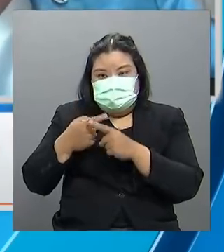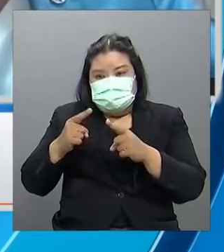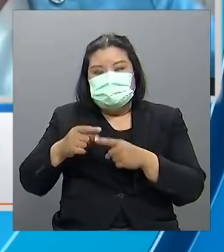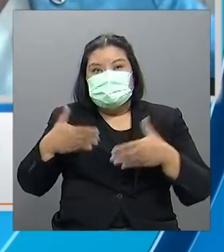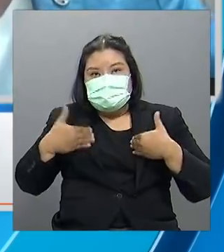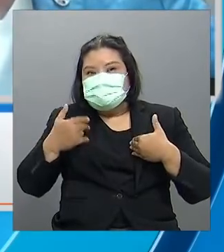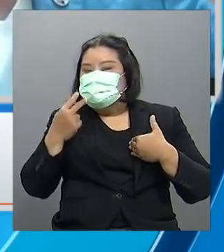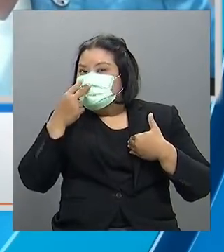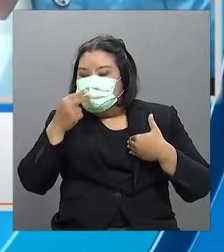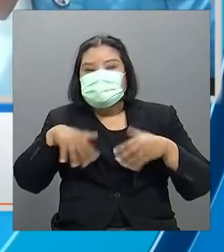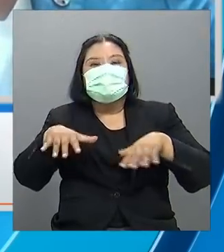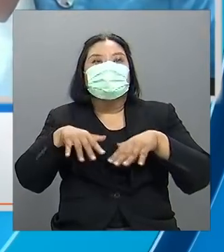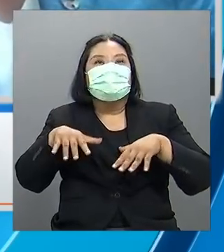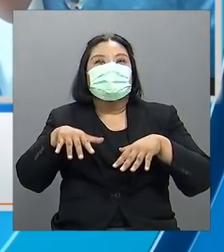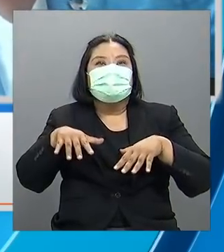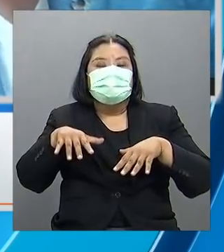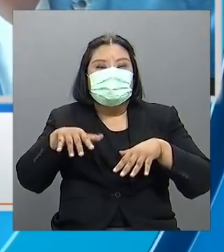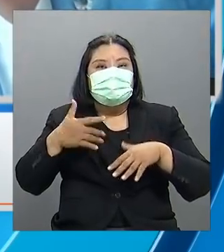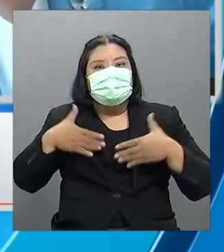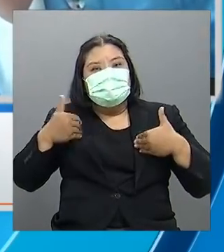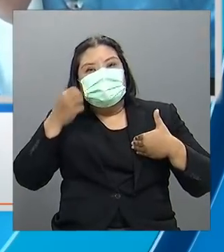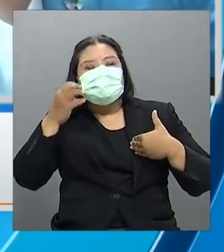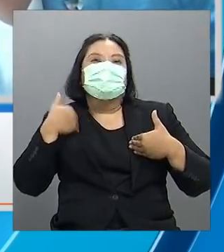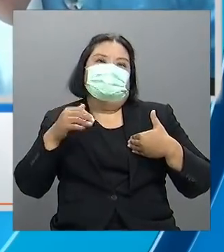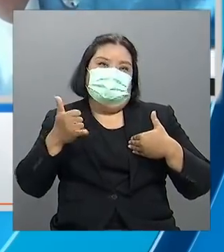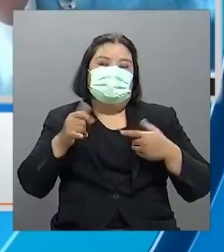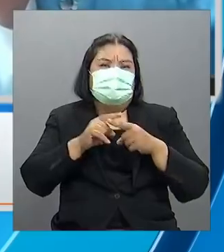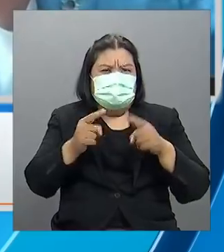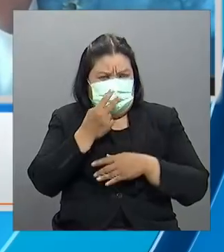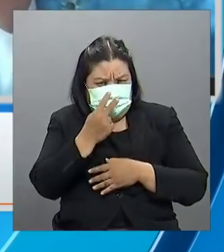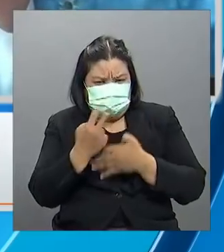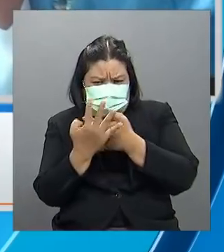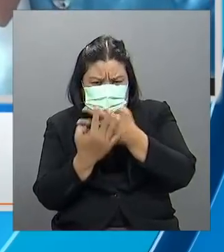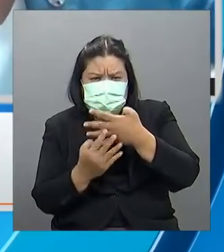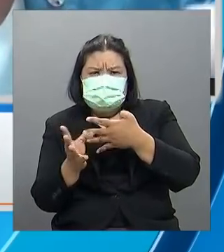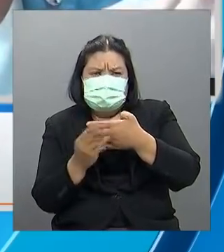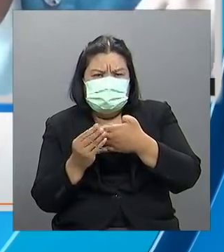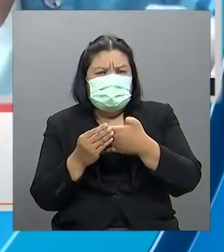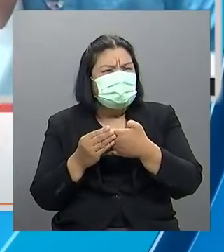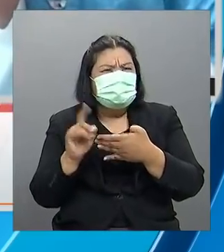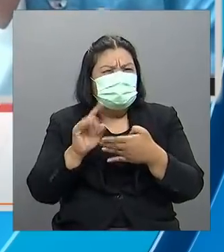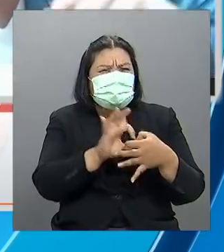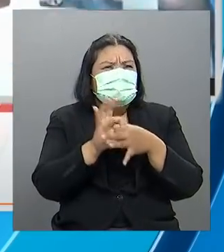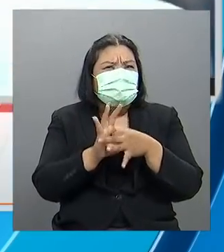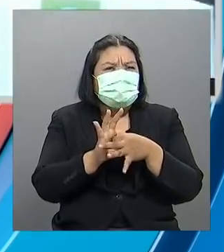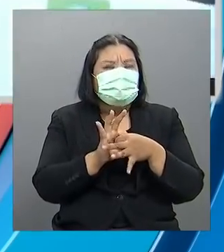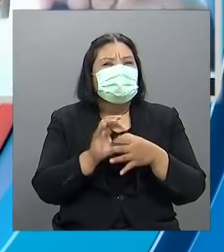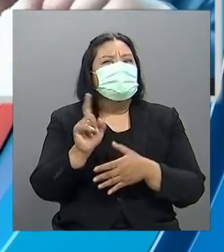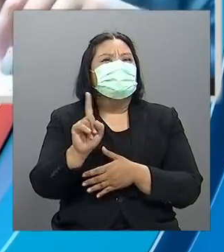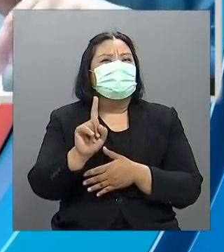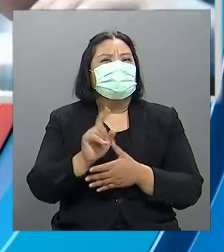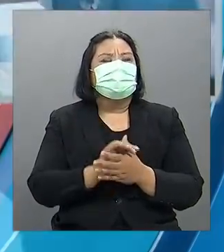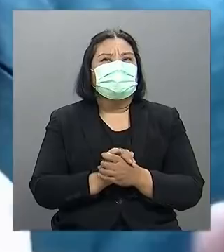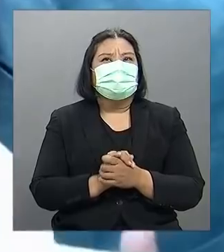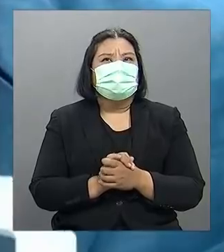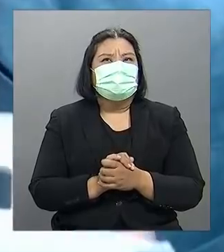โยงข้อมูลไปที่หน่วยงานไหนแล้วสามารถแจ้งเรื่องอะไรยังไงได้บ้างครับการทำงานมันทำไงฮะ คือตัวกล่องรอดตายเนี่